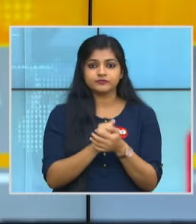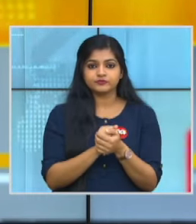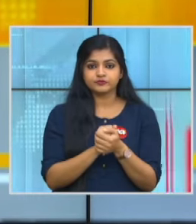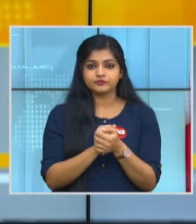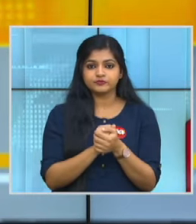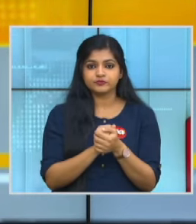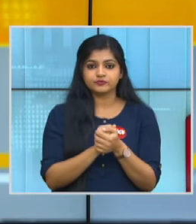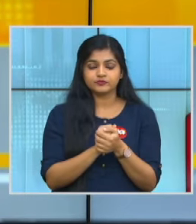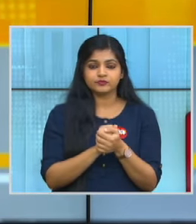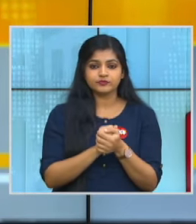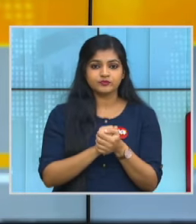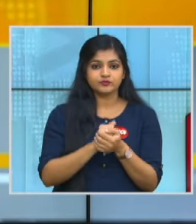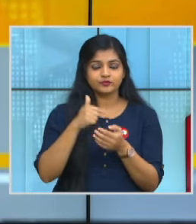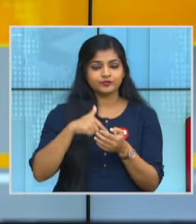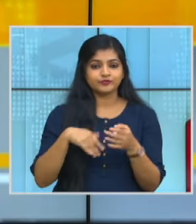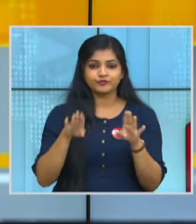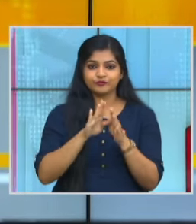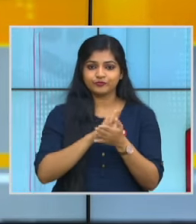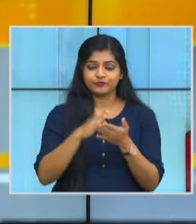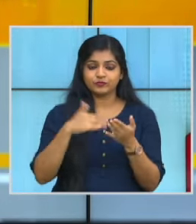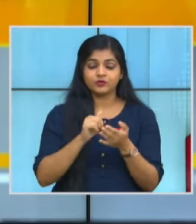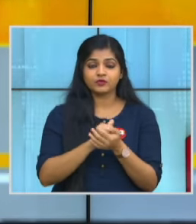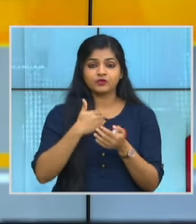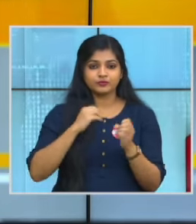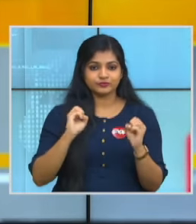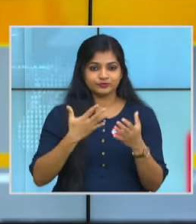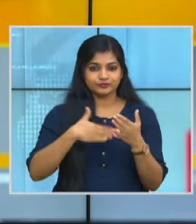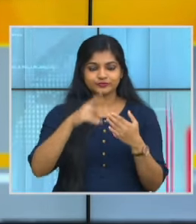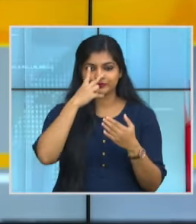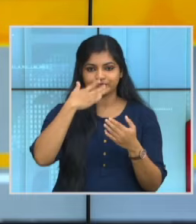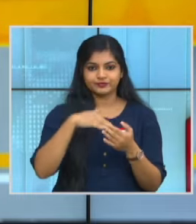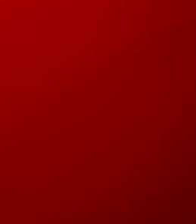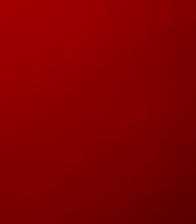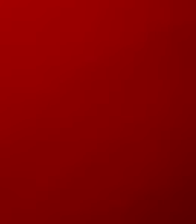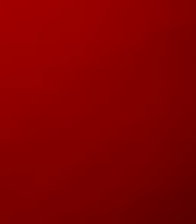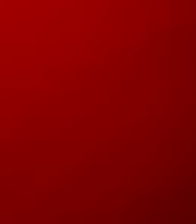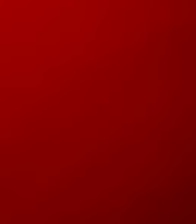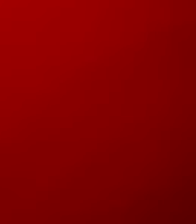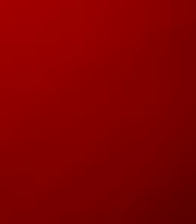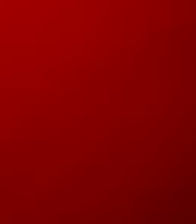ഇപ്പോൾ കിട്ടിയത് അവസാനിക്കുകയാണ്. ഇനി നാം മുന്നോട്ട്. നമസ്കാരം.